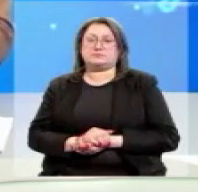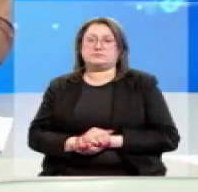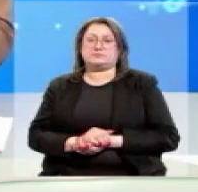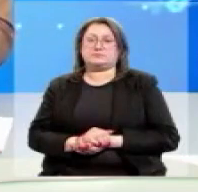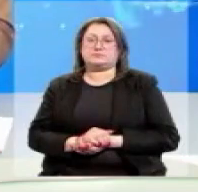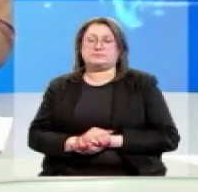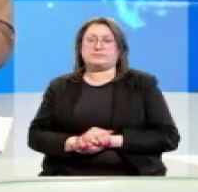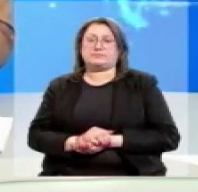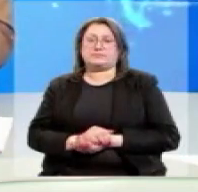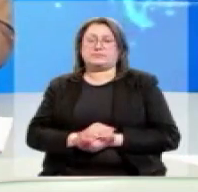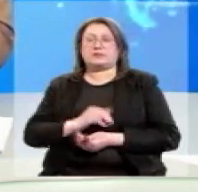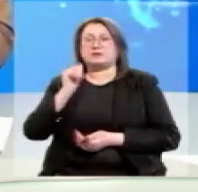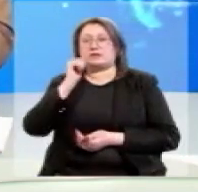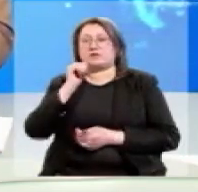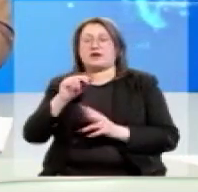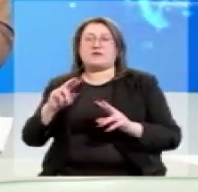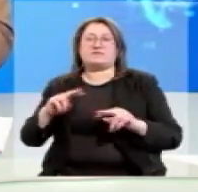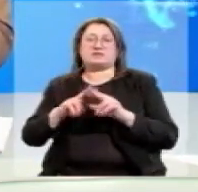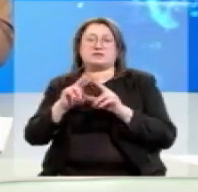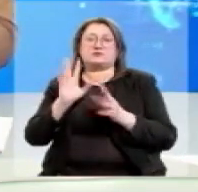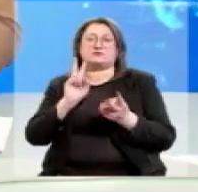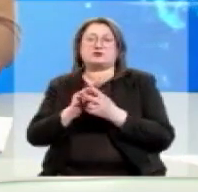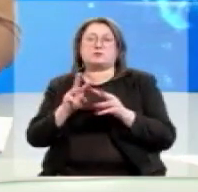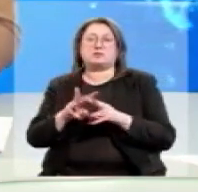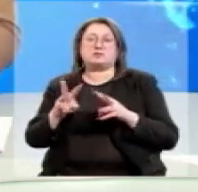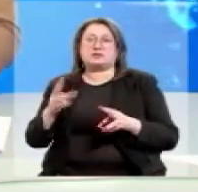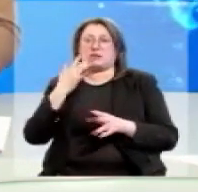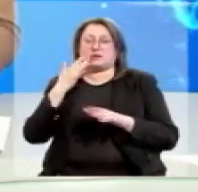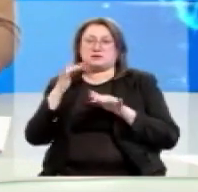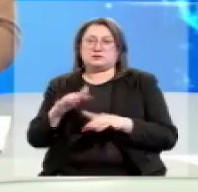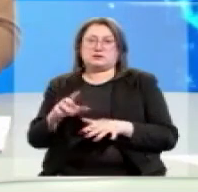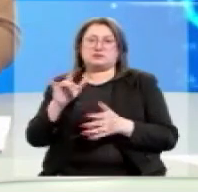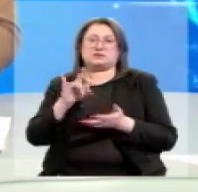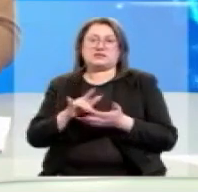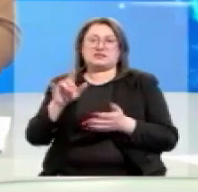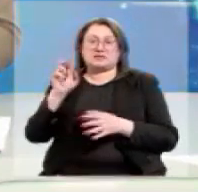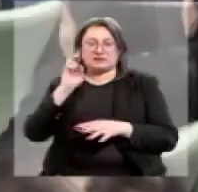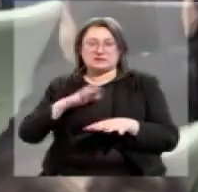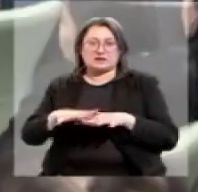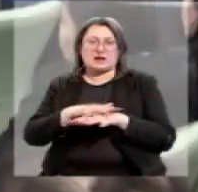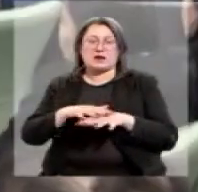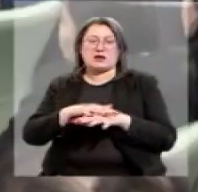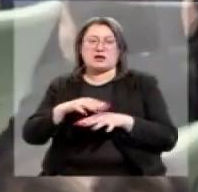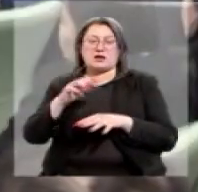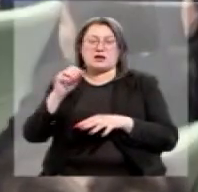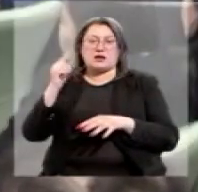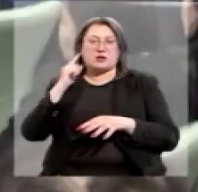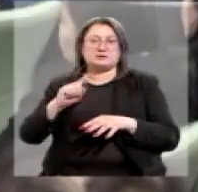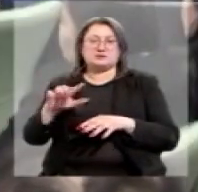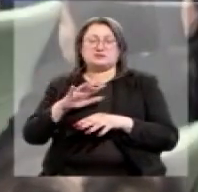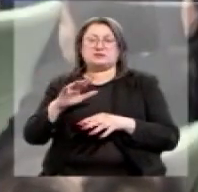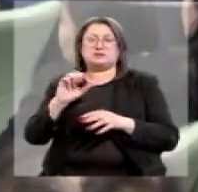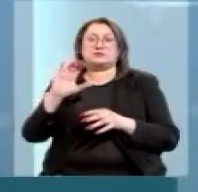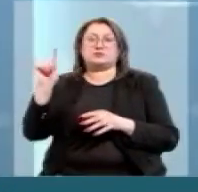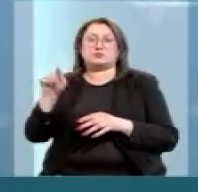Ертең Астанада ақшының мемлекетті қатшысы Энтони Блинкеннің қатысуымен Орталық Азия өкілдерінің сыртқы істері министрлігінің кездесу